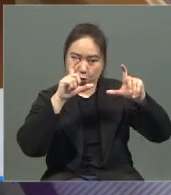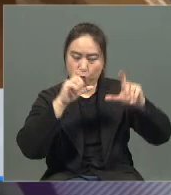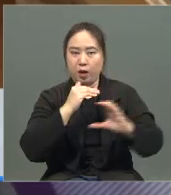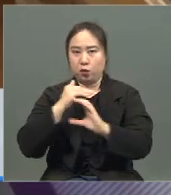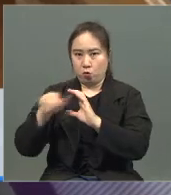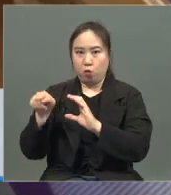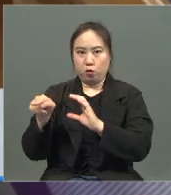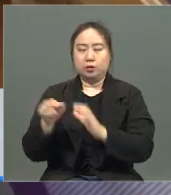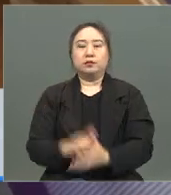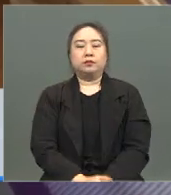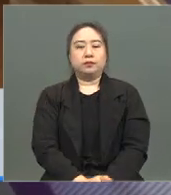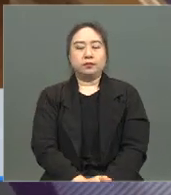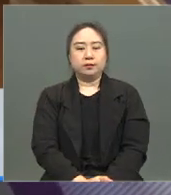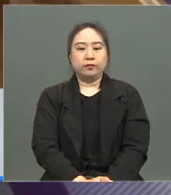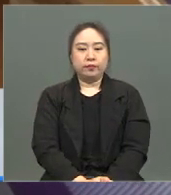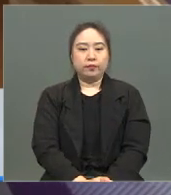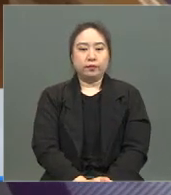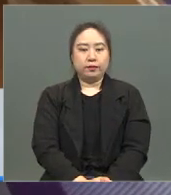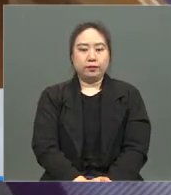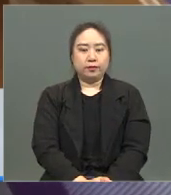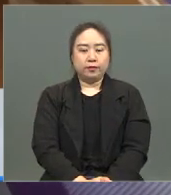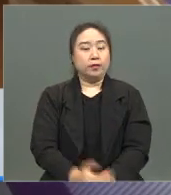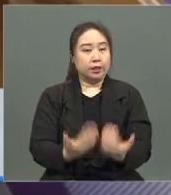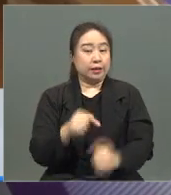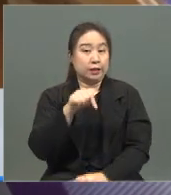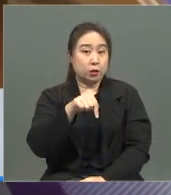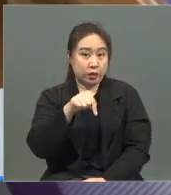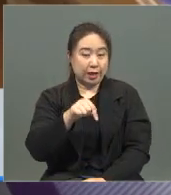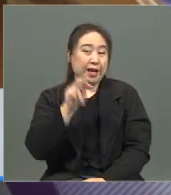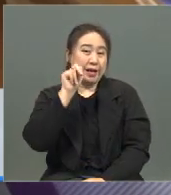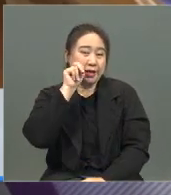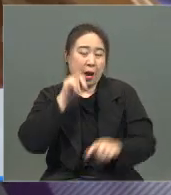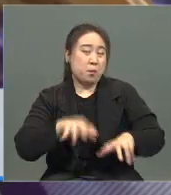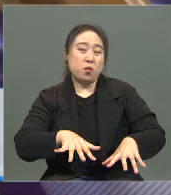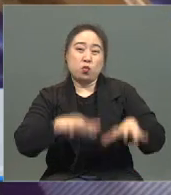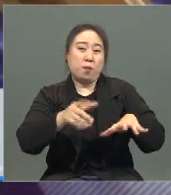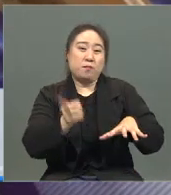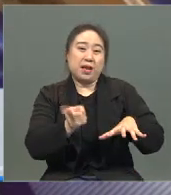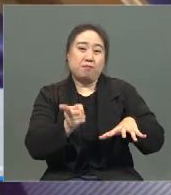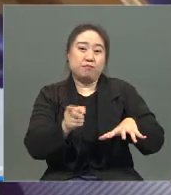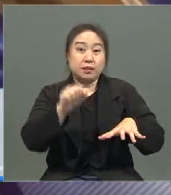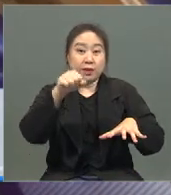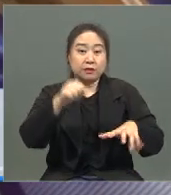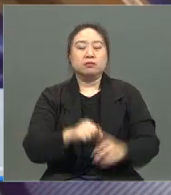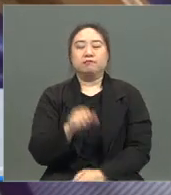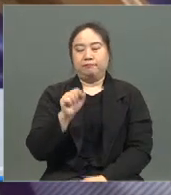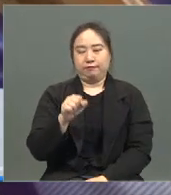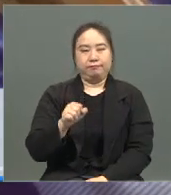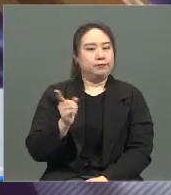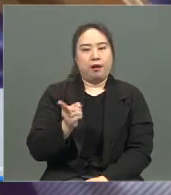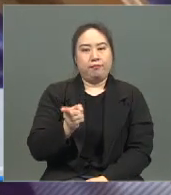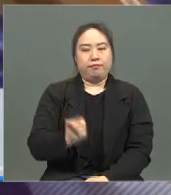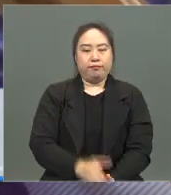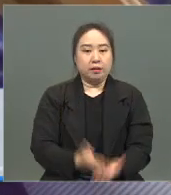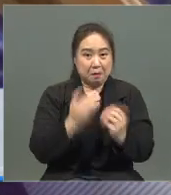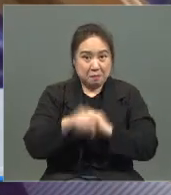ครับ ค่ะโดยส่วนใหญ่พื้นที่ตรงเนี้ยเป็นพื้นที่รับน้ำเป็นเหมือนแบบน้ำท่วมซ้ำซากแบบนี้ตลอดอยู่แล้วใช่ไหม ตลอดเลยครับ ปีนี้ค่อนข้าง